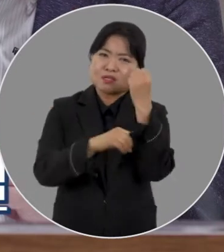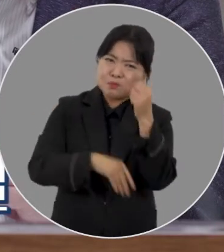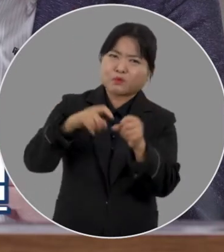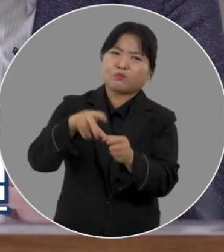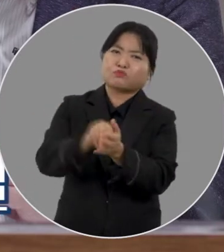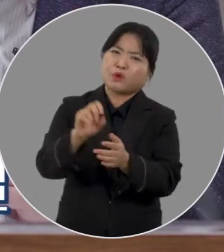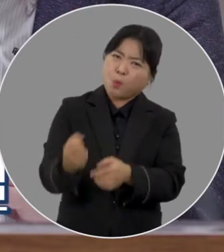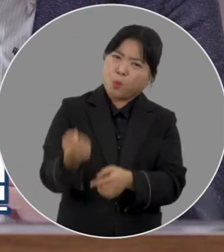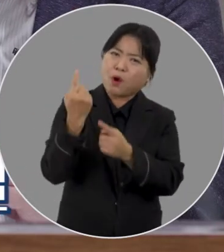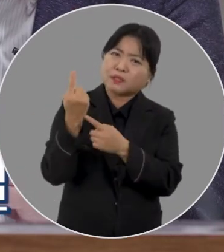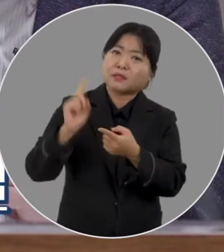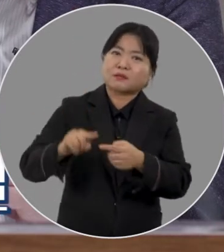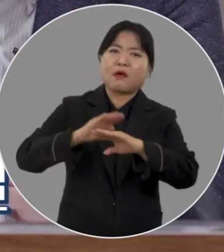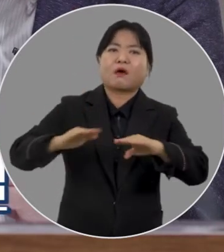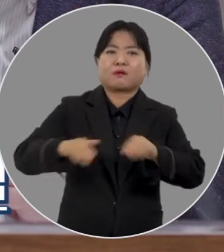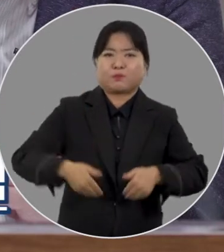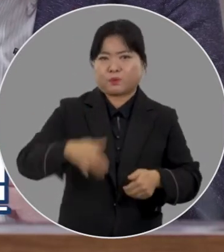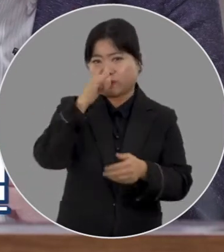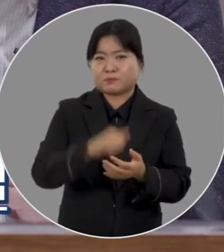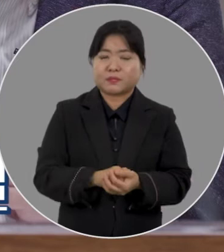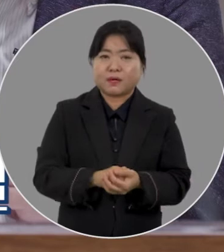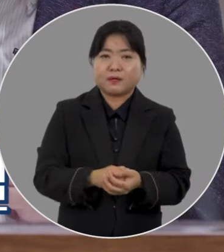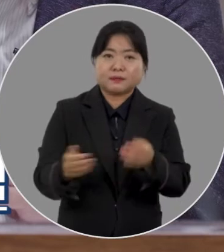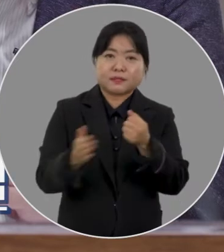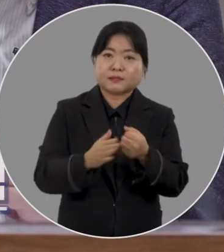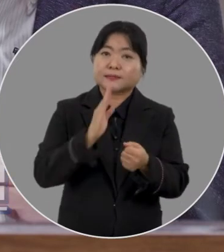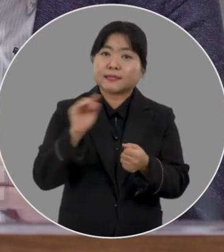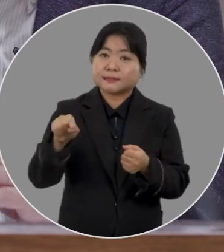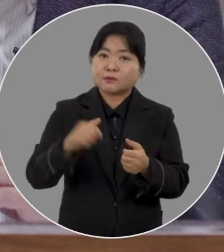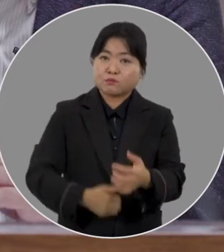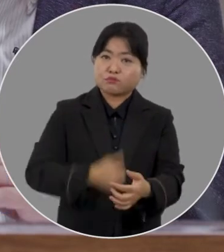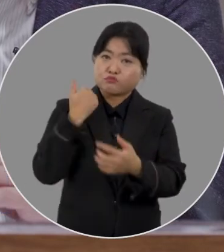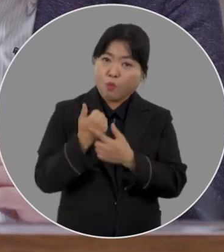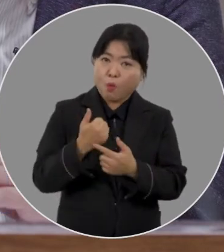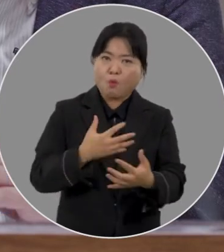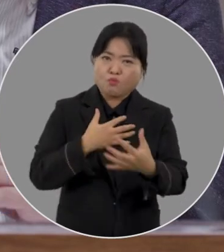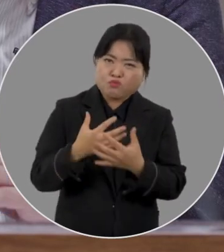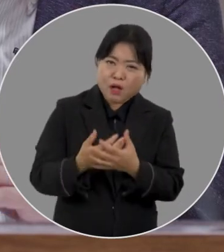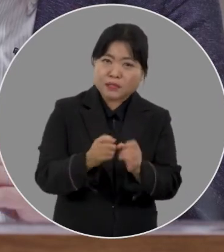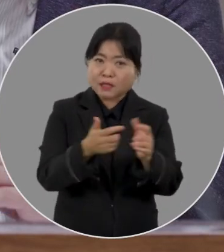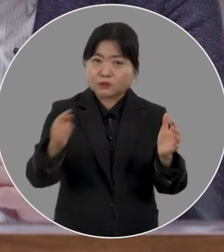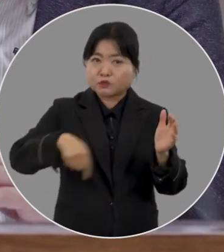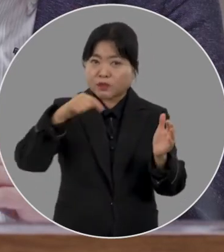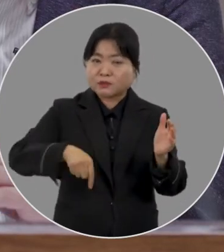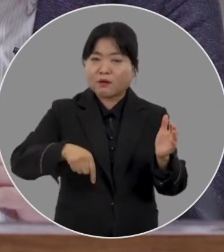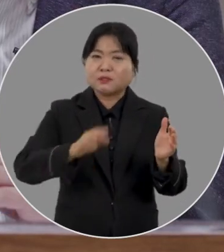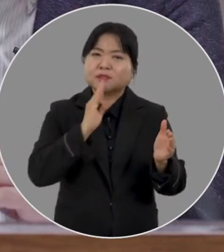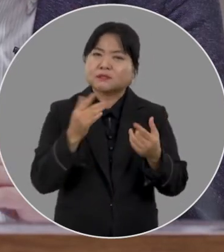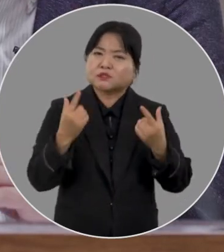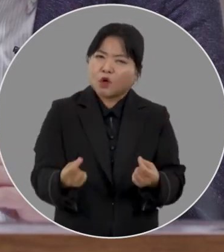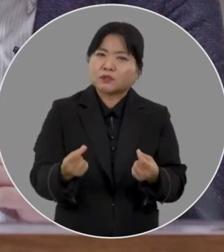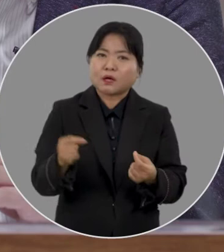문제의 원인이 됐던 부분을 또 해결할 필요도 있거든요. 그래서 네. 사실은 이 분노나 불안이나 이런 것 중에서 이제